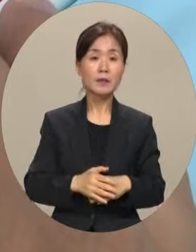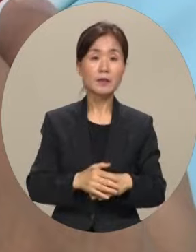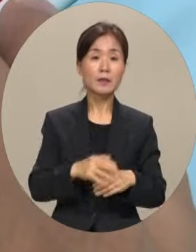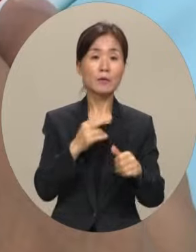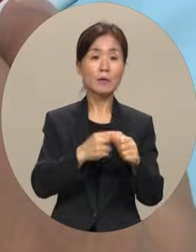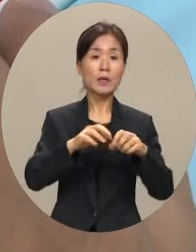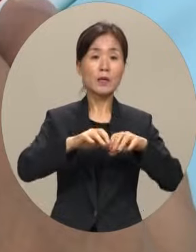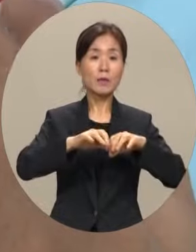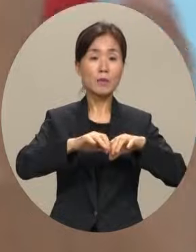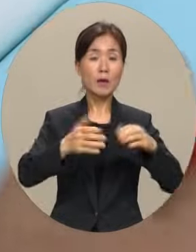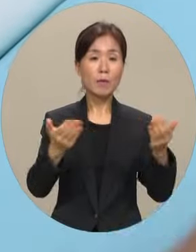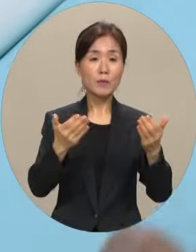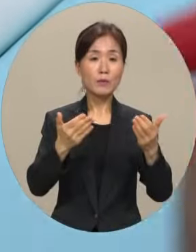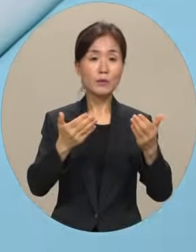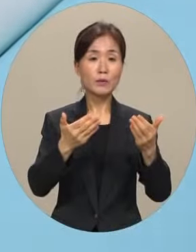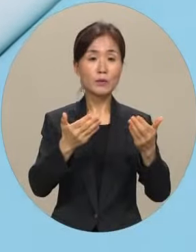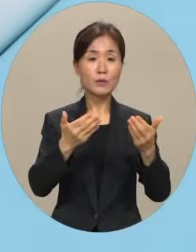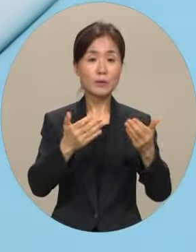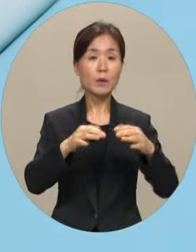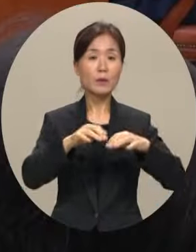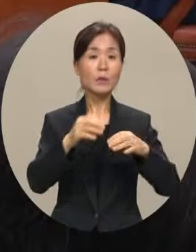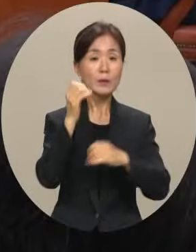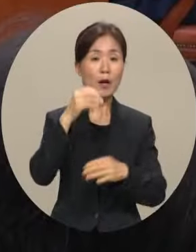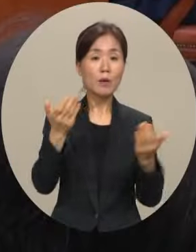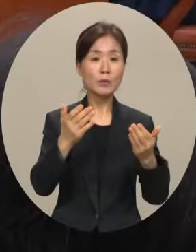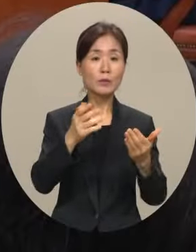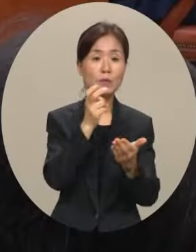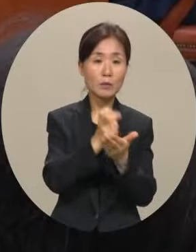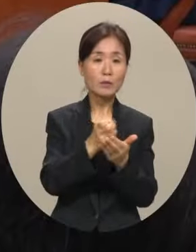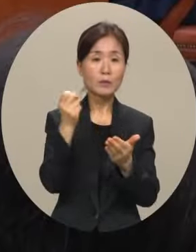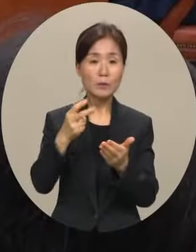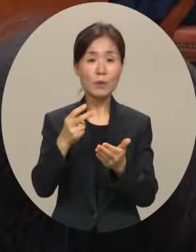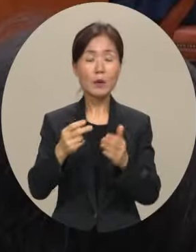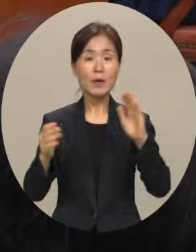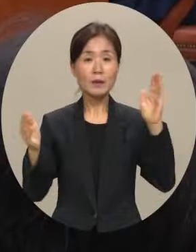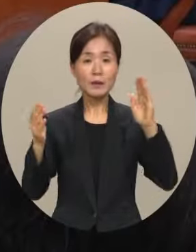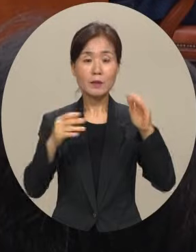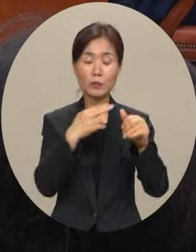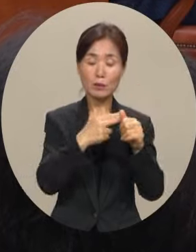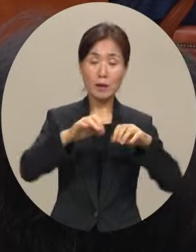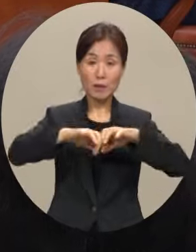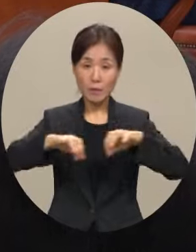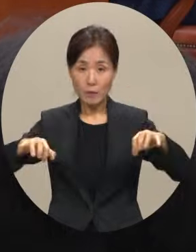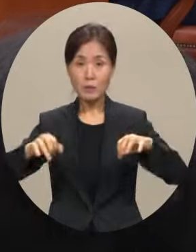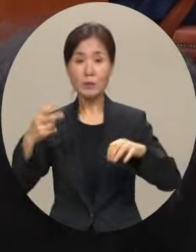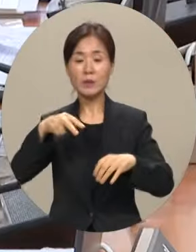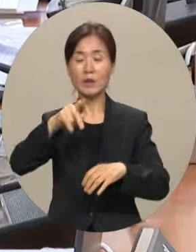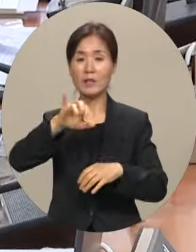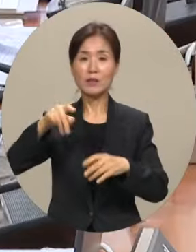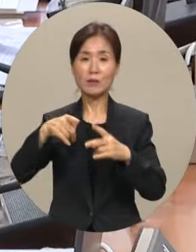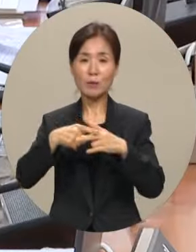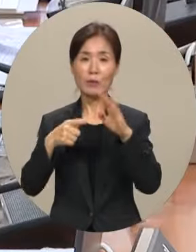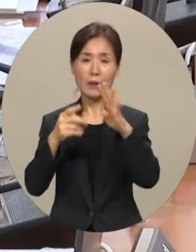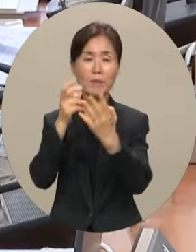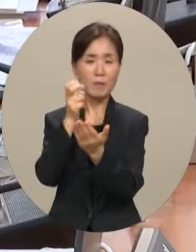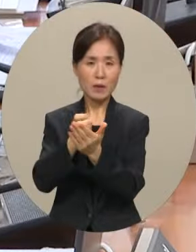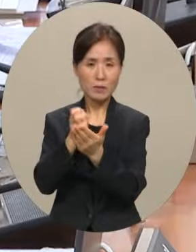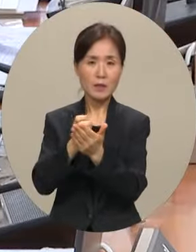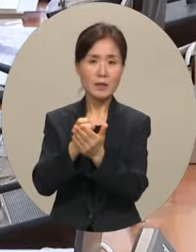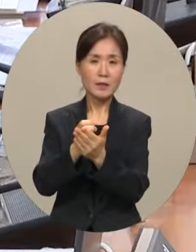내용과 교육활동 보호조사관 제도 도입 등 서희초 4법을 당론으로 추진할 예정입니다. 복지위